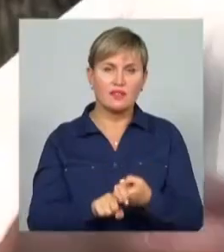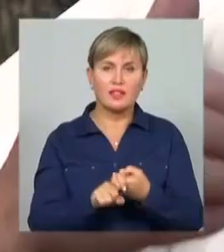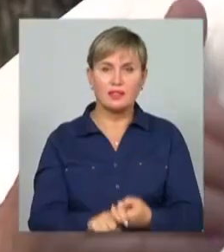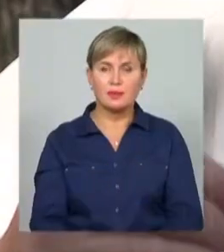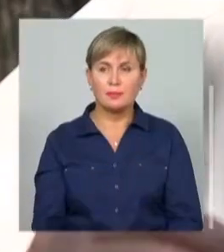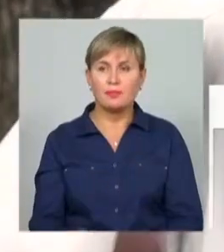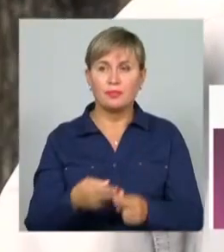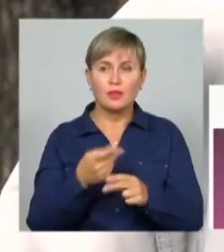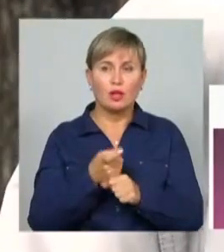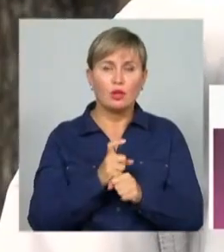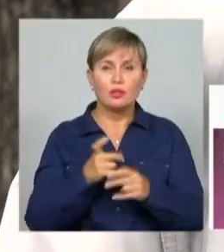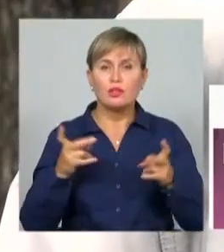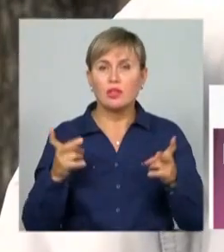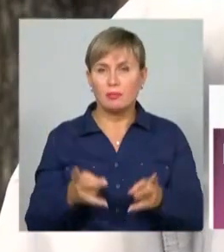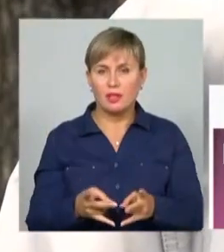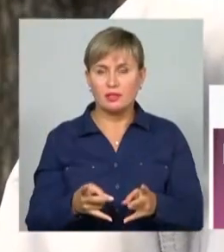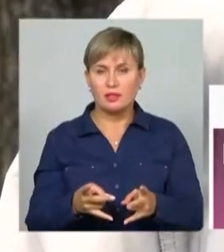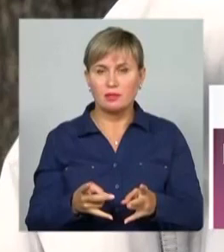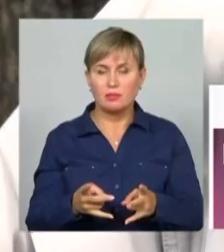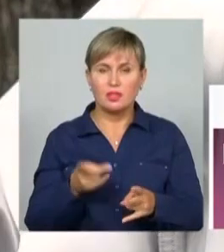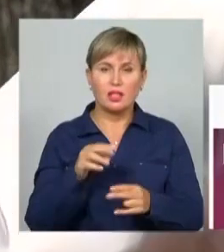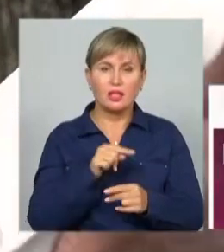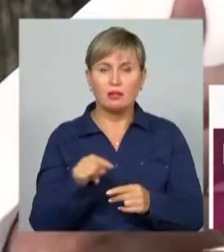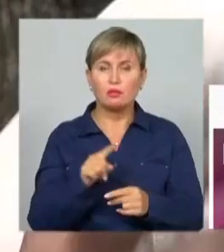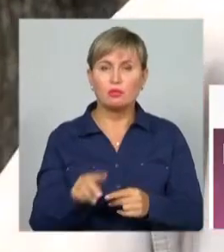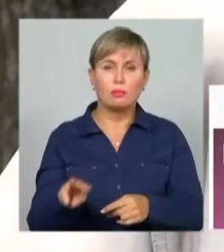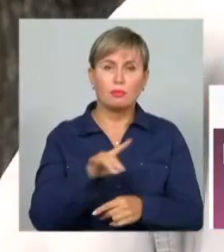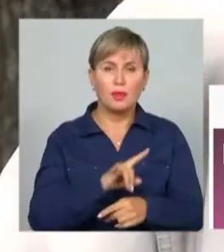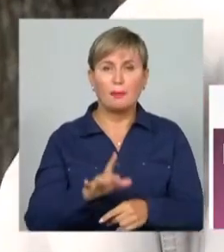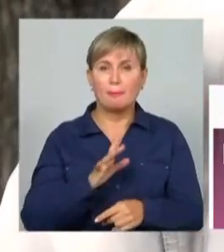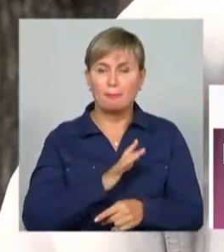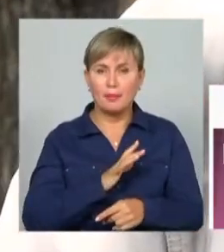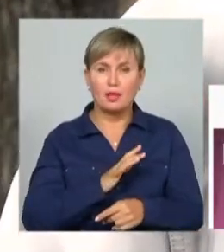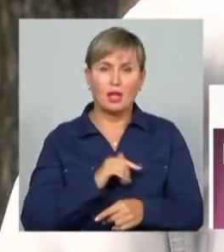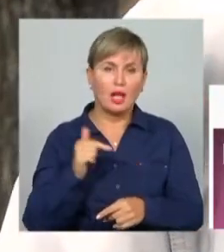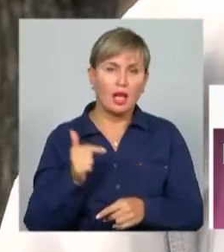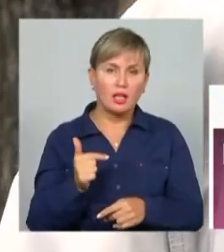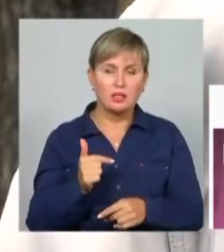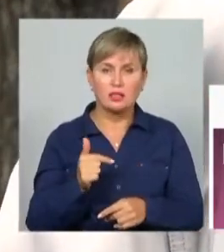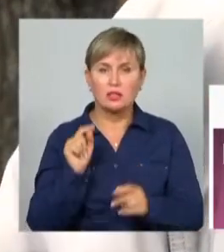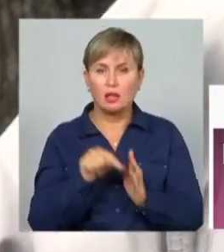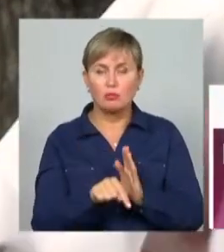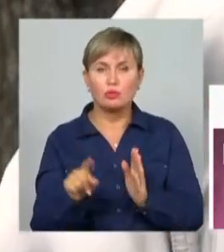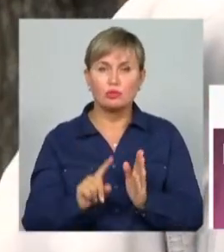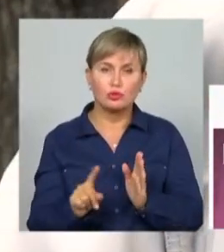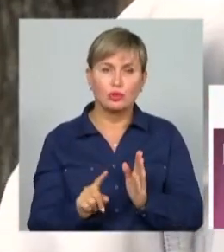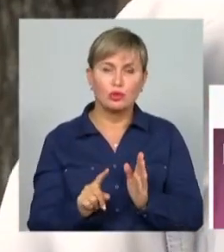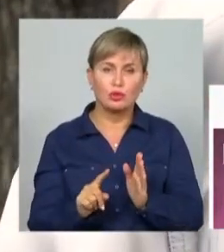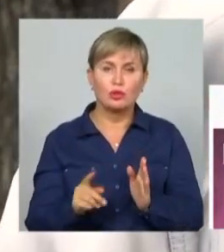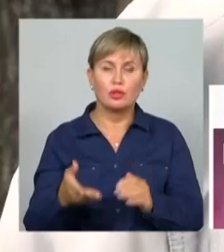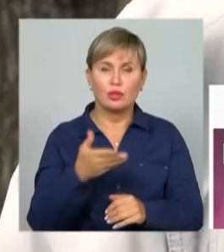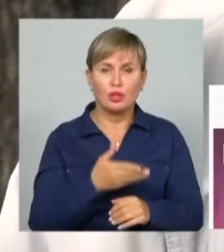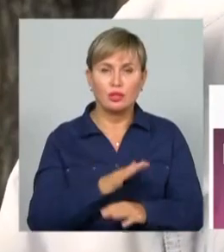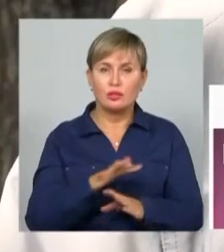Это очень необходимая вещь для того, чтобы мы были гарантированы к тому, чтобы вот нас